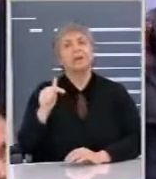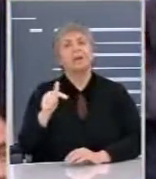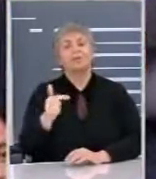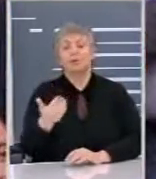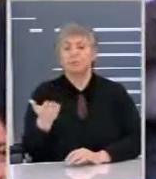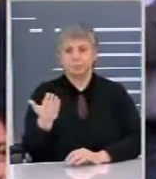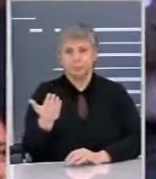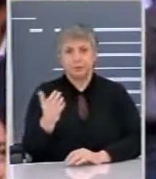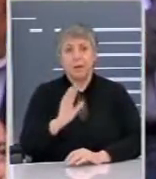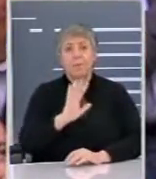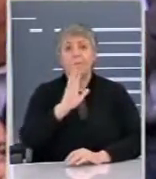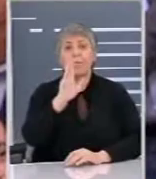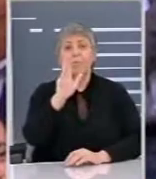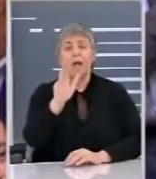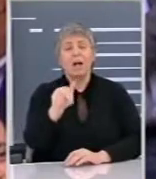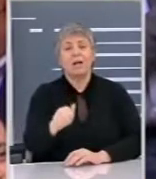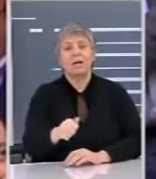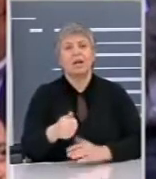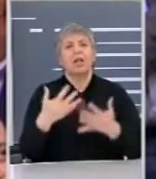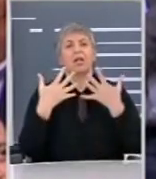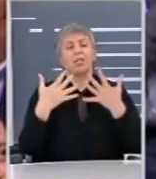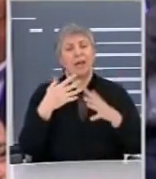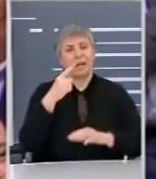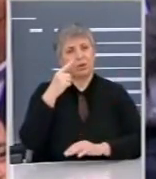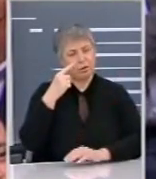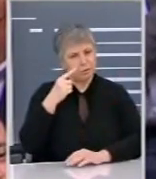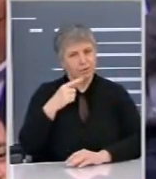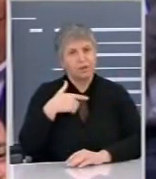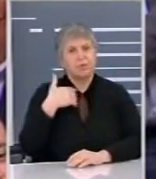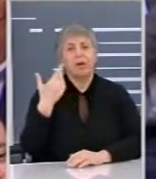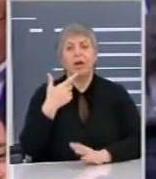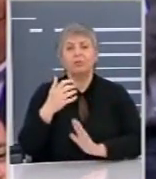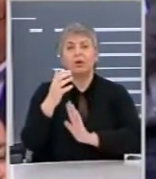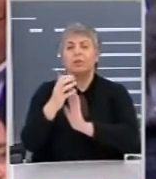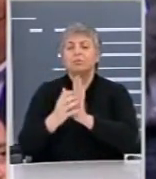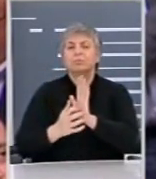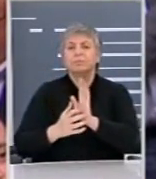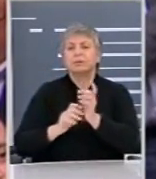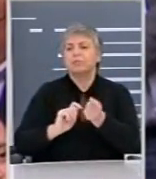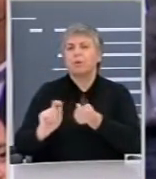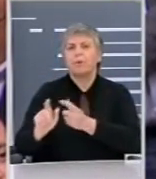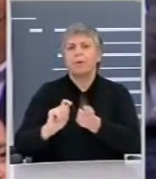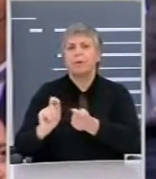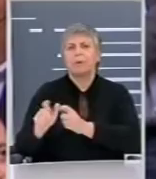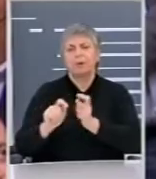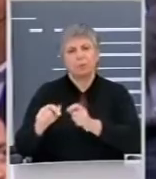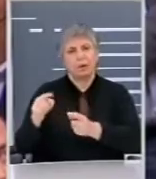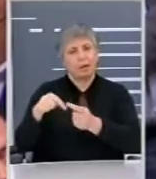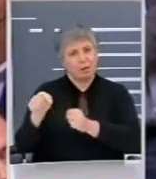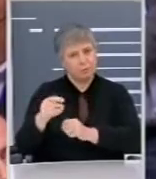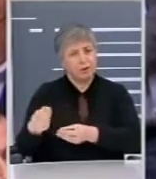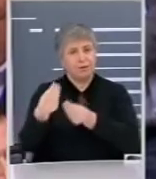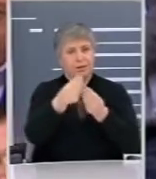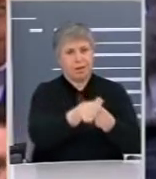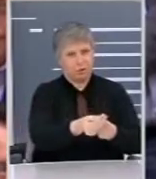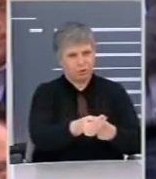το αργότερο στις 10-11 να βγει η σχετική αλληλογραφία της τράπεζας με τους εκπροσώπους της εταιρείας. 15 μέρες